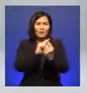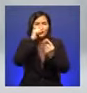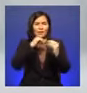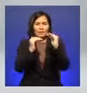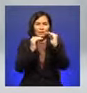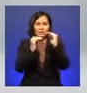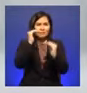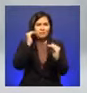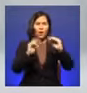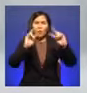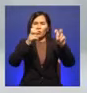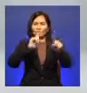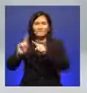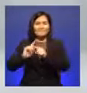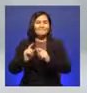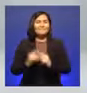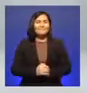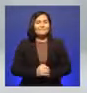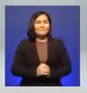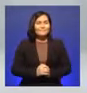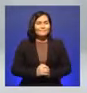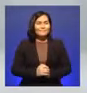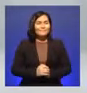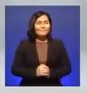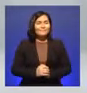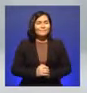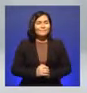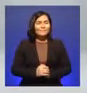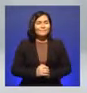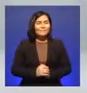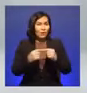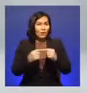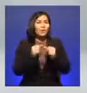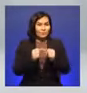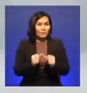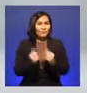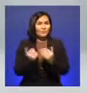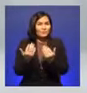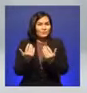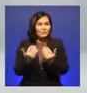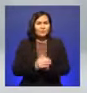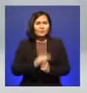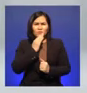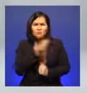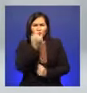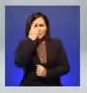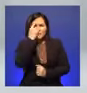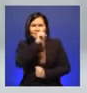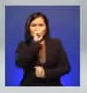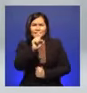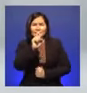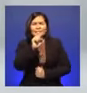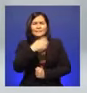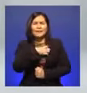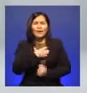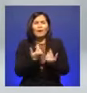ไทยในหลายมิติเลยนะคะโดยอาจารย์เดชรัตน์จะยังอยู่กับเราจนกระทั่งจบเซสชันนี้นะคะหากมีคำถามก็อาจจะต้องเก็บรอ